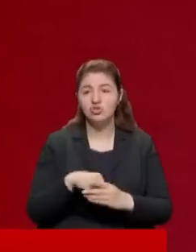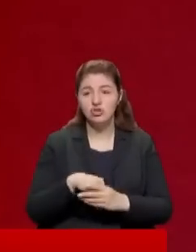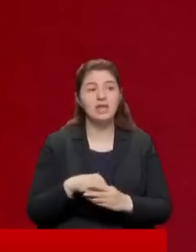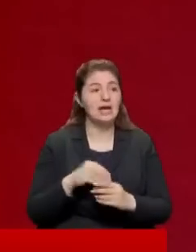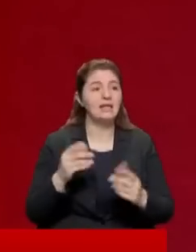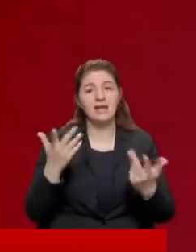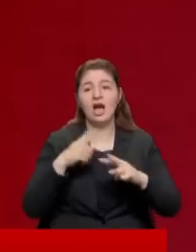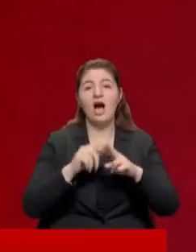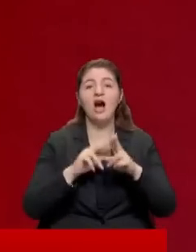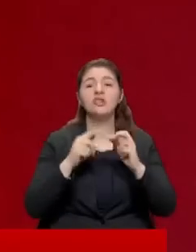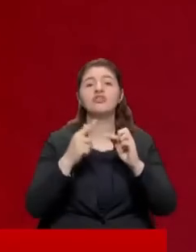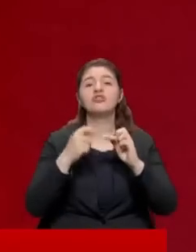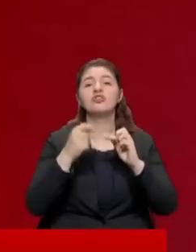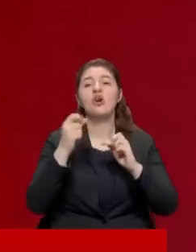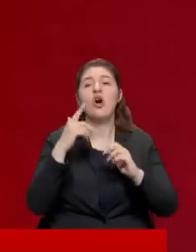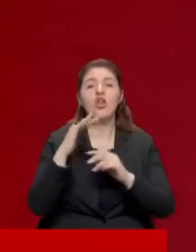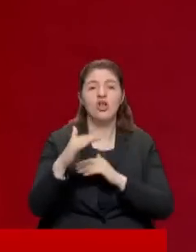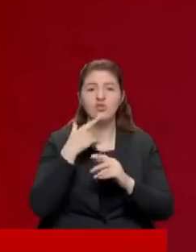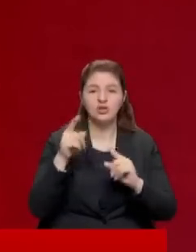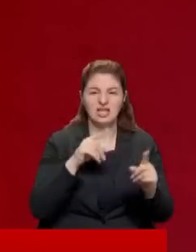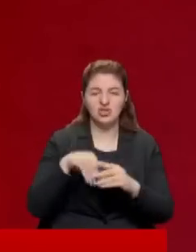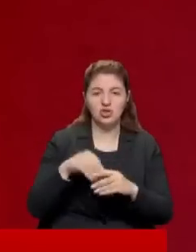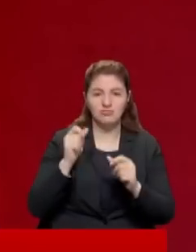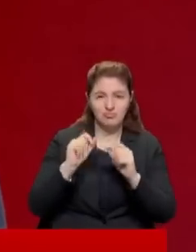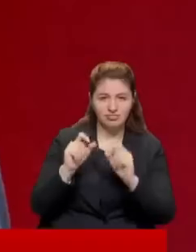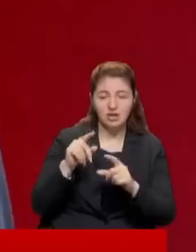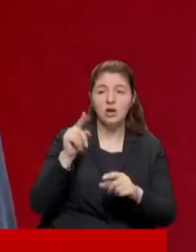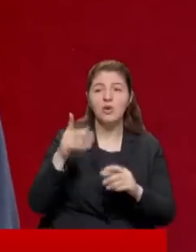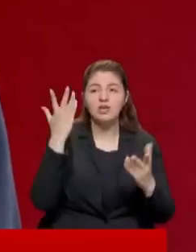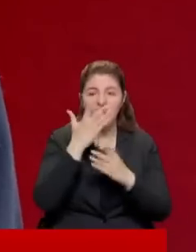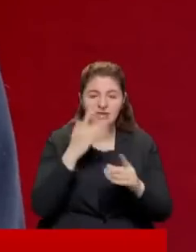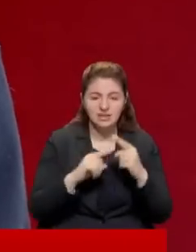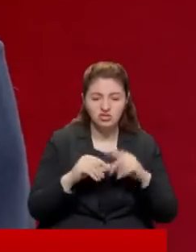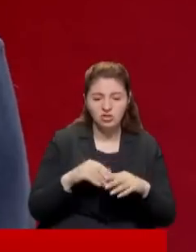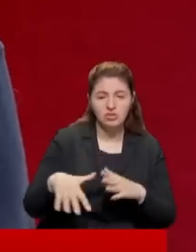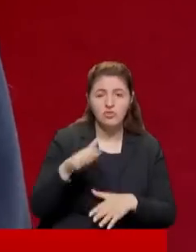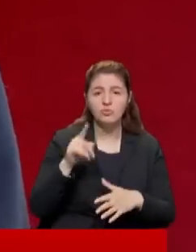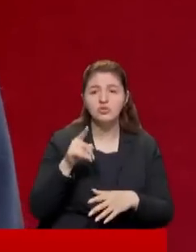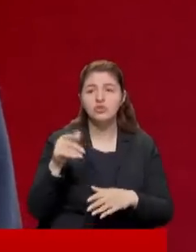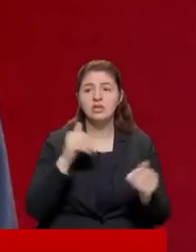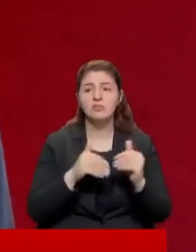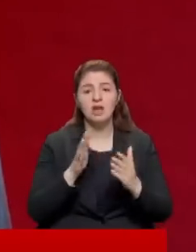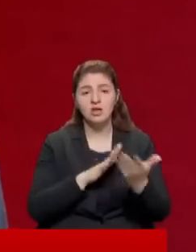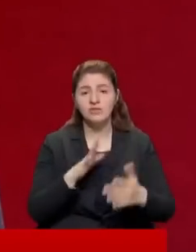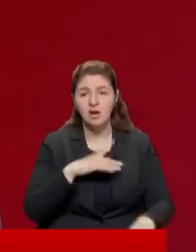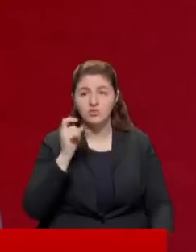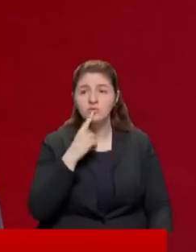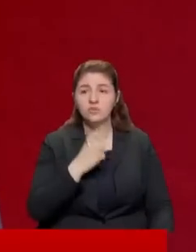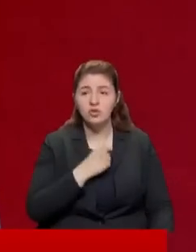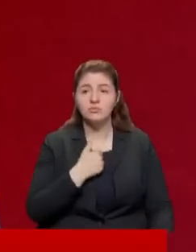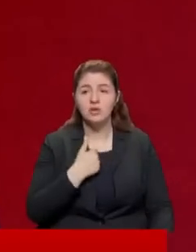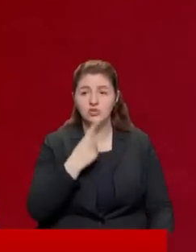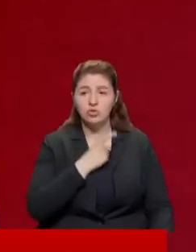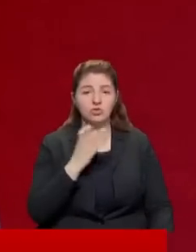hani aktroller deniyor, başka şeyler deniyor. Bir karanlık siyaset dönemi bu. Bunun seçmende karşılığı var mı diye soruyorsan,